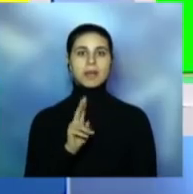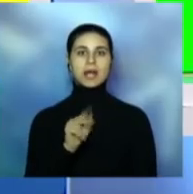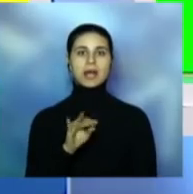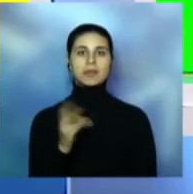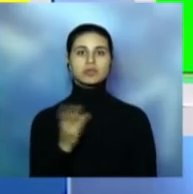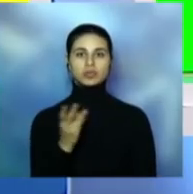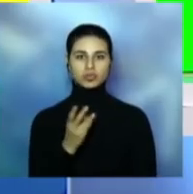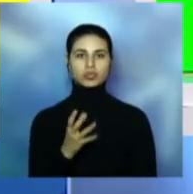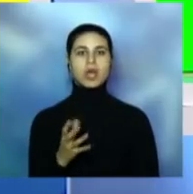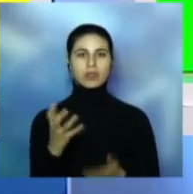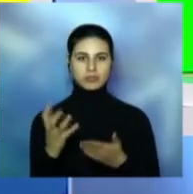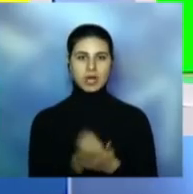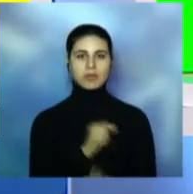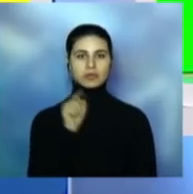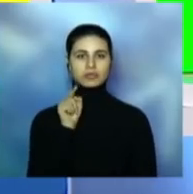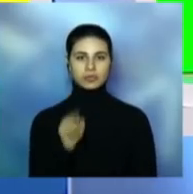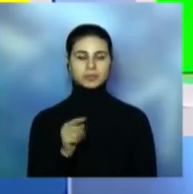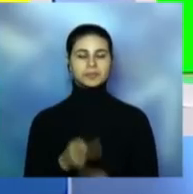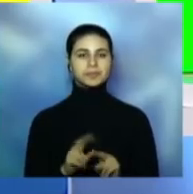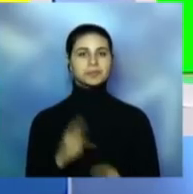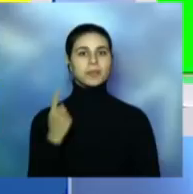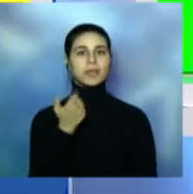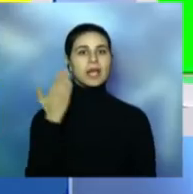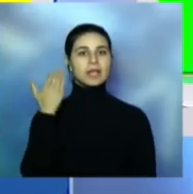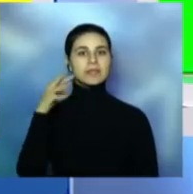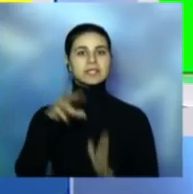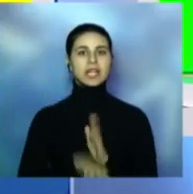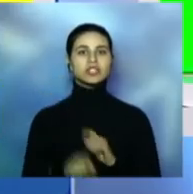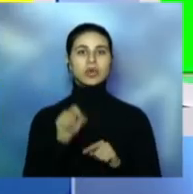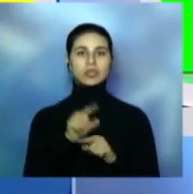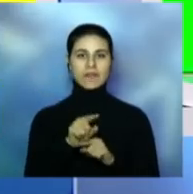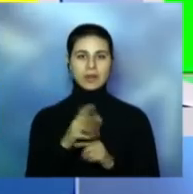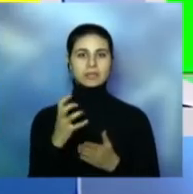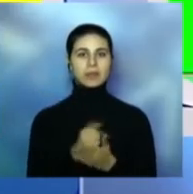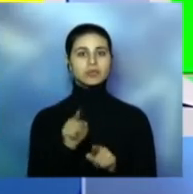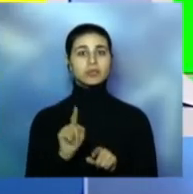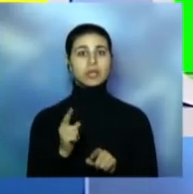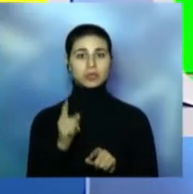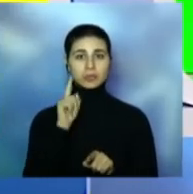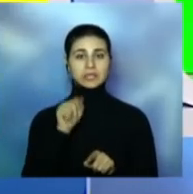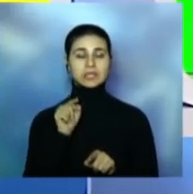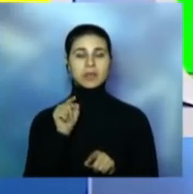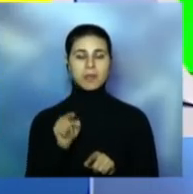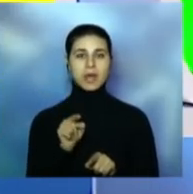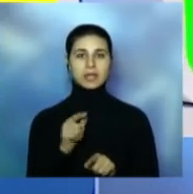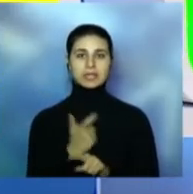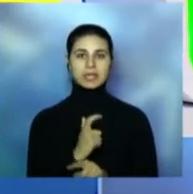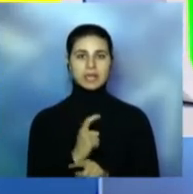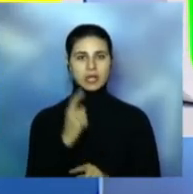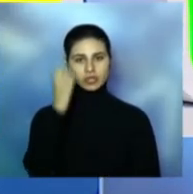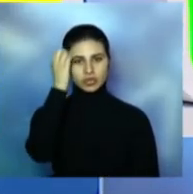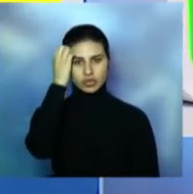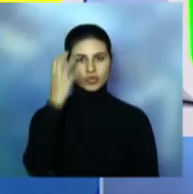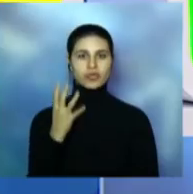უნდა გამოვაცხადო გასული კვირის საშინაო დავალების გამარჯვებულად. რატომ იცით? მან ისე